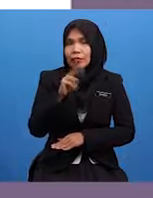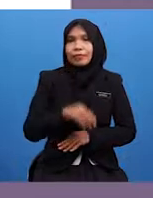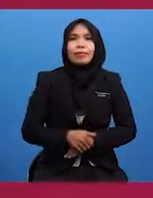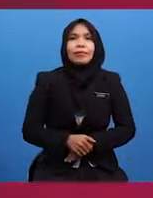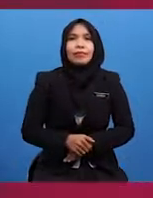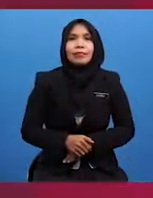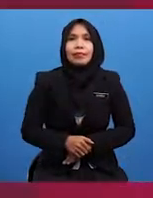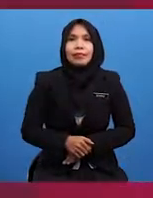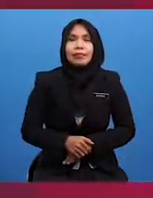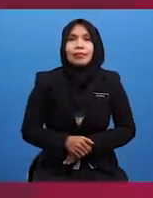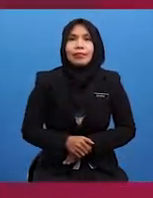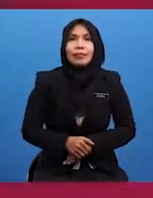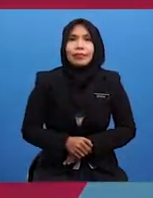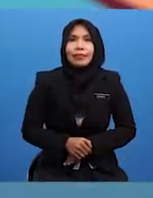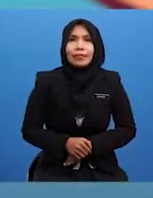adalah lengkap.